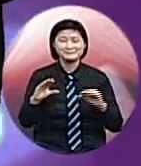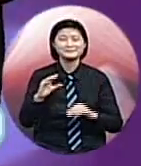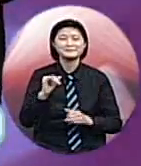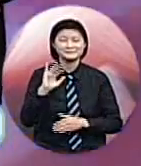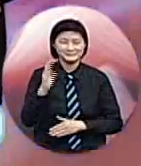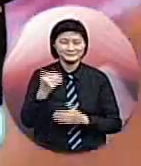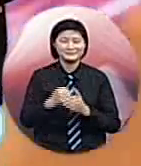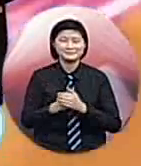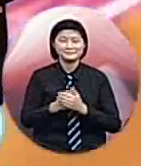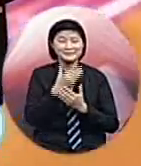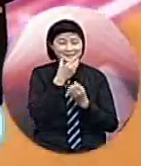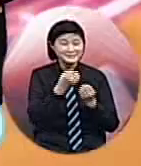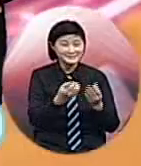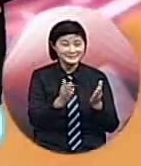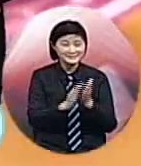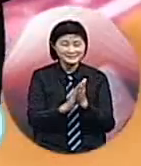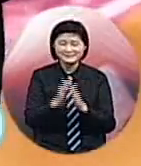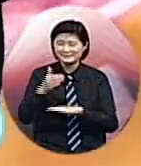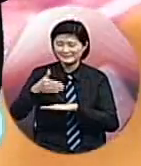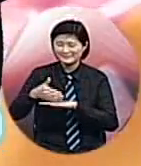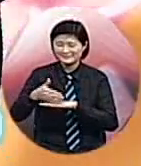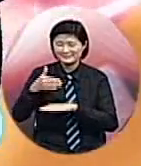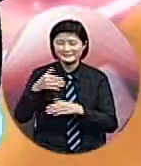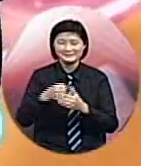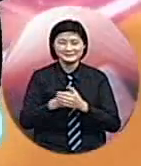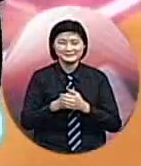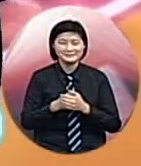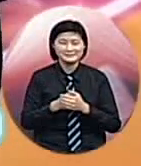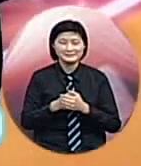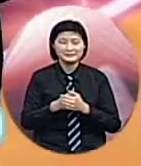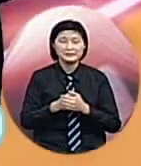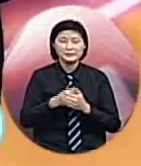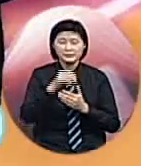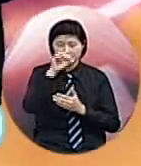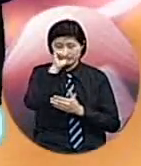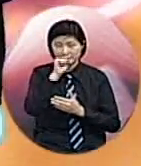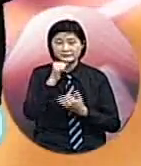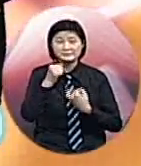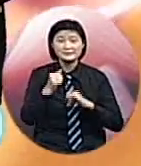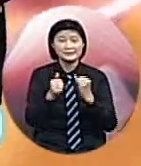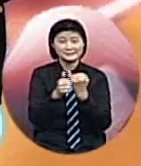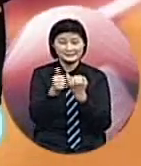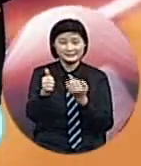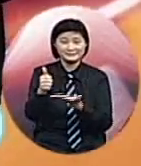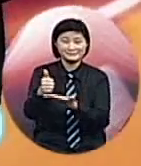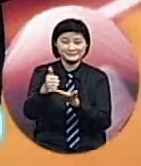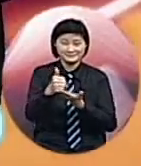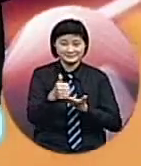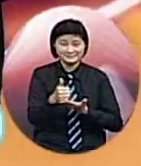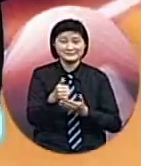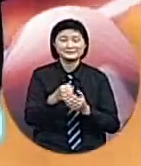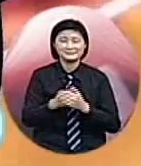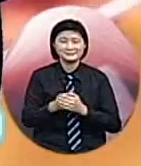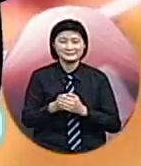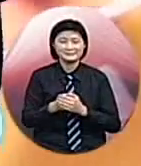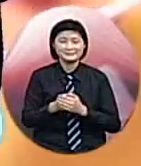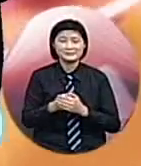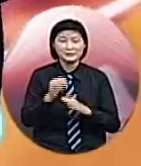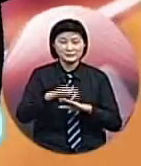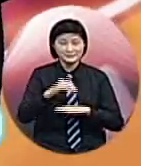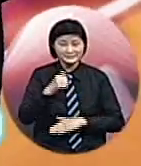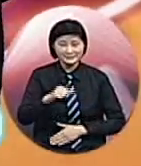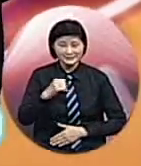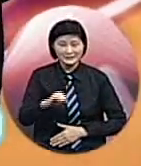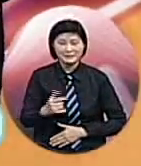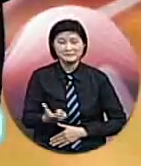아유, 축하드립니다. 네. 예, 감사합니다. 네. 그럼요. 좋은 사이 맞이하셔서 네네. 또 선주